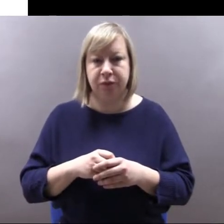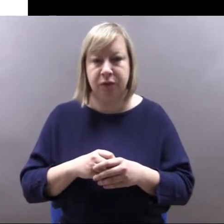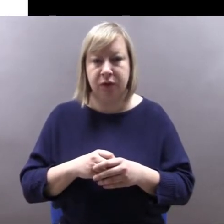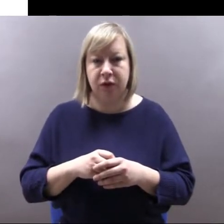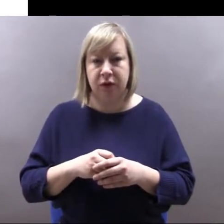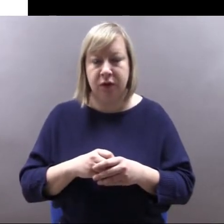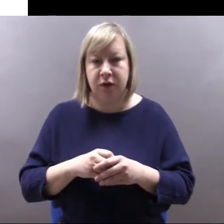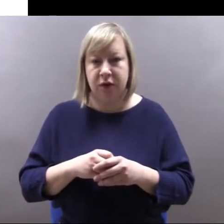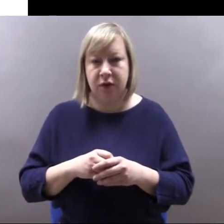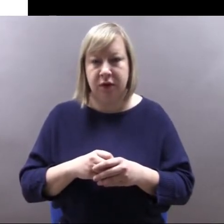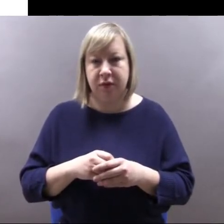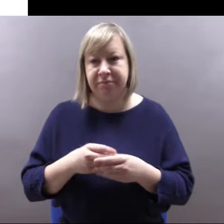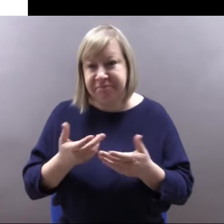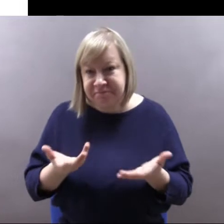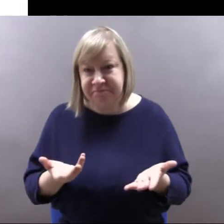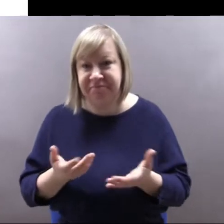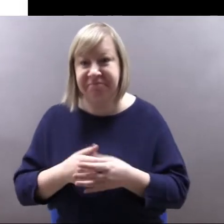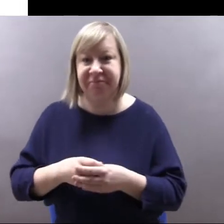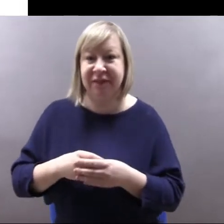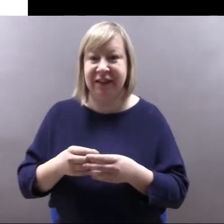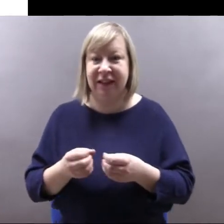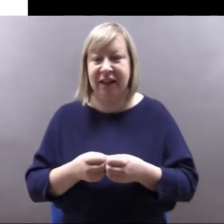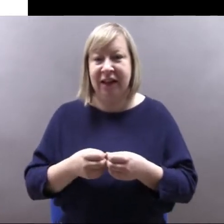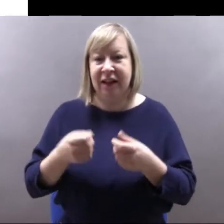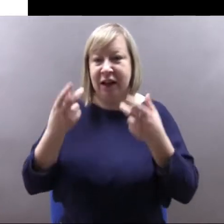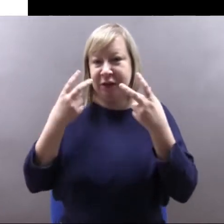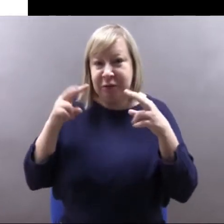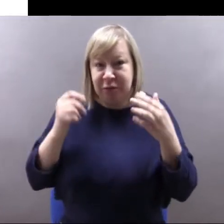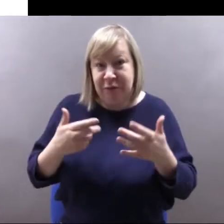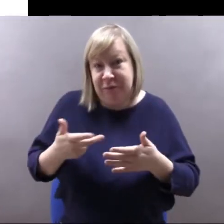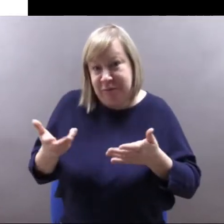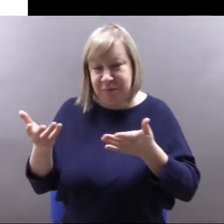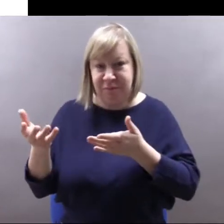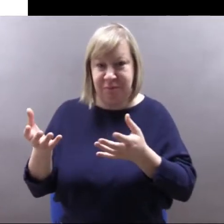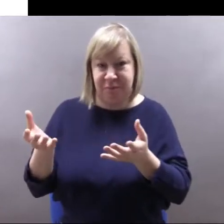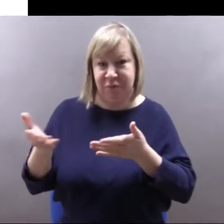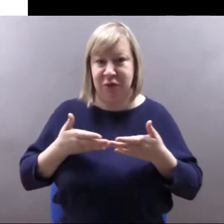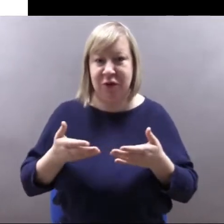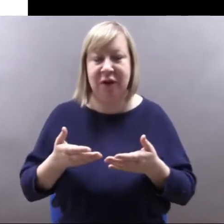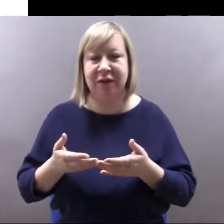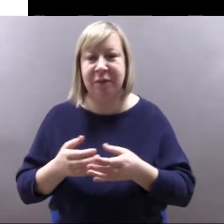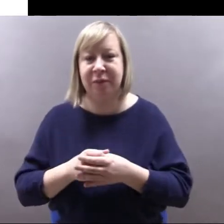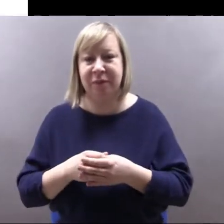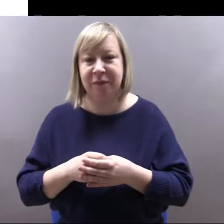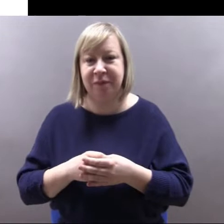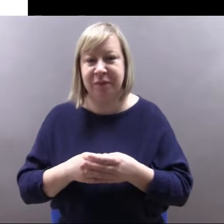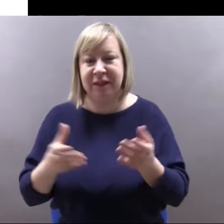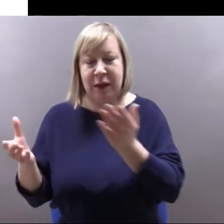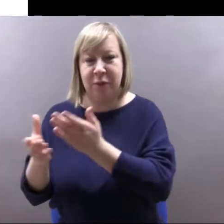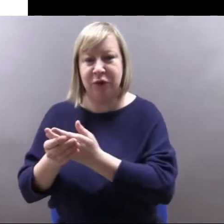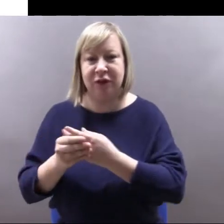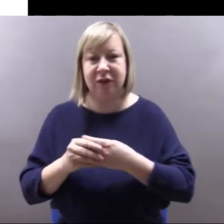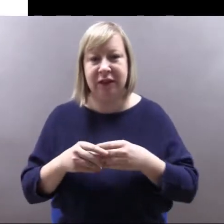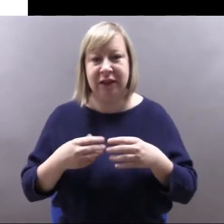w naszych budynkach, ale z drugiej strony to jest jakiś chyba tylko mój osobisty problem, bo ileś